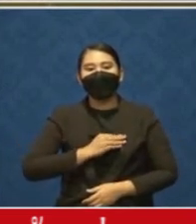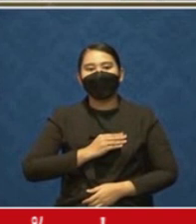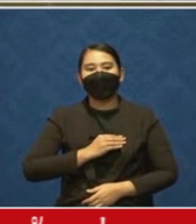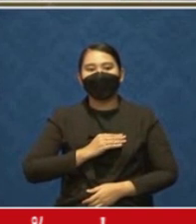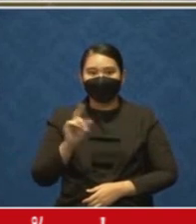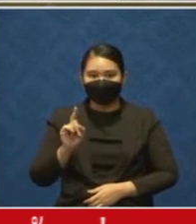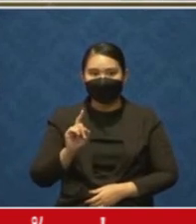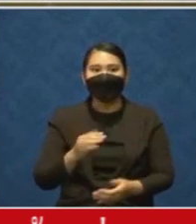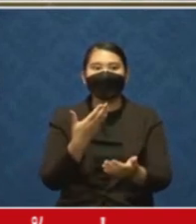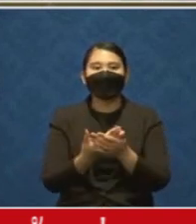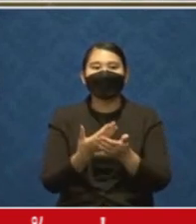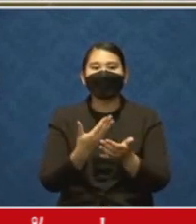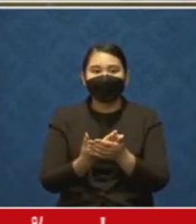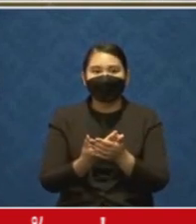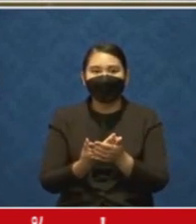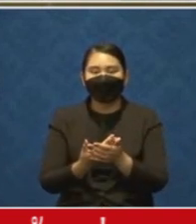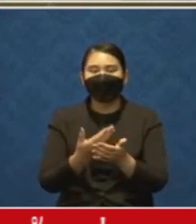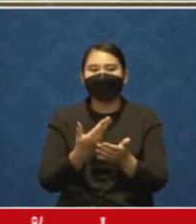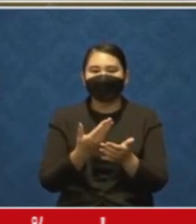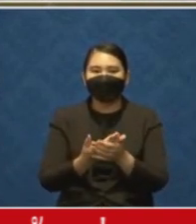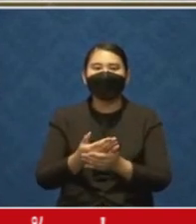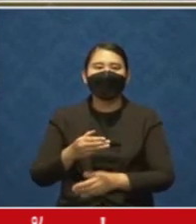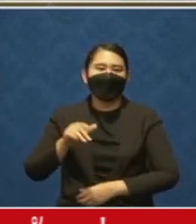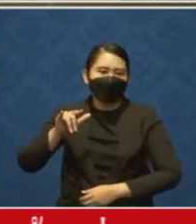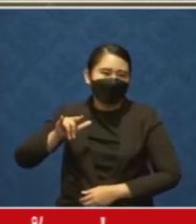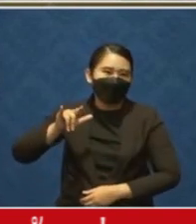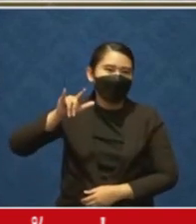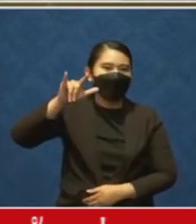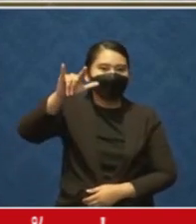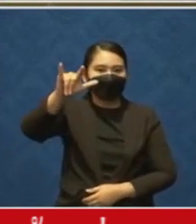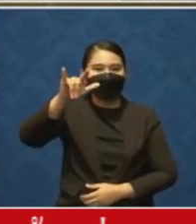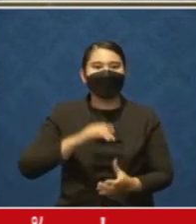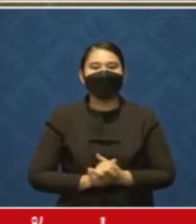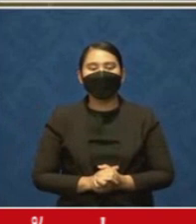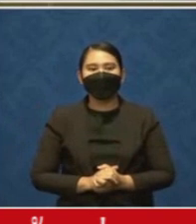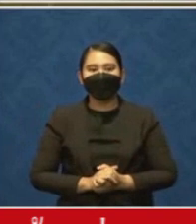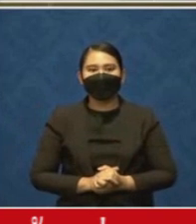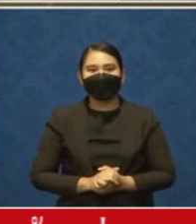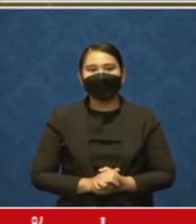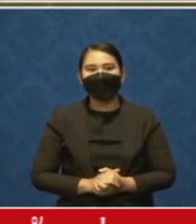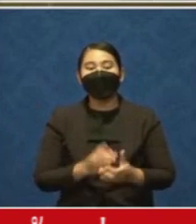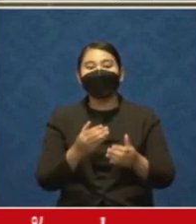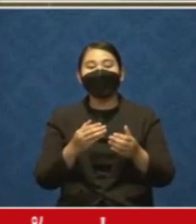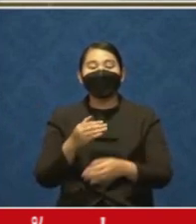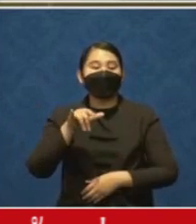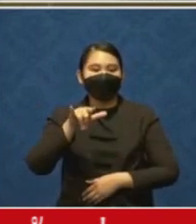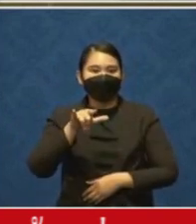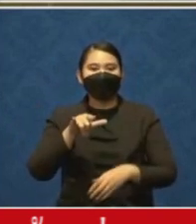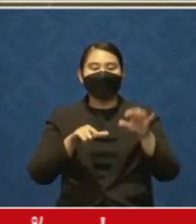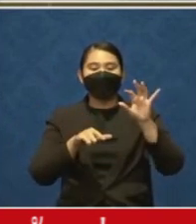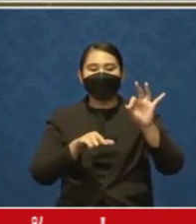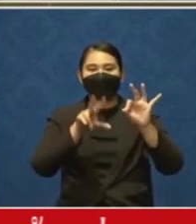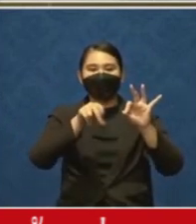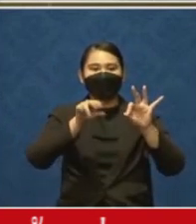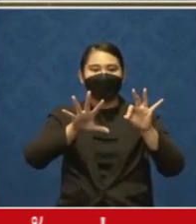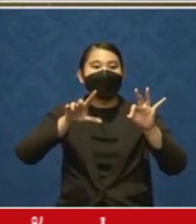านครับคือค่าใช้จ่ายในการบินครับค่าใช้จ่ายในการบินเนี่ยเครื่องบิน F-35A